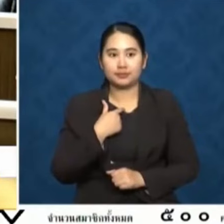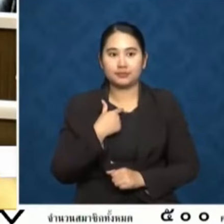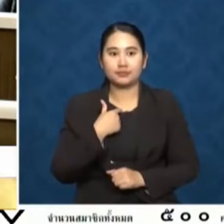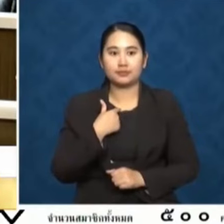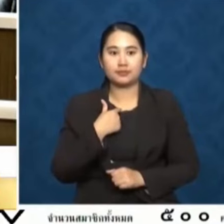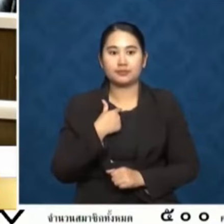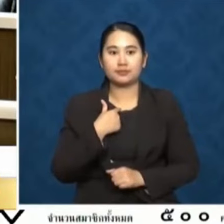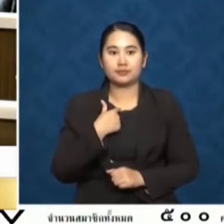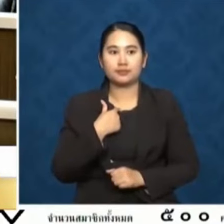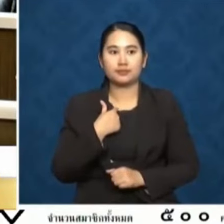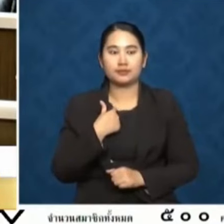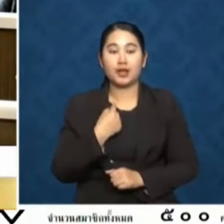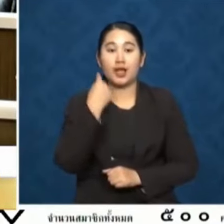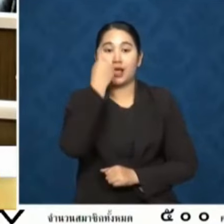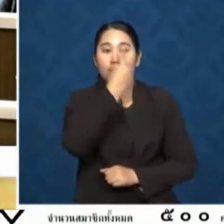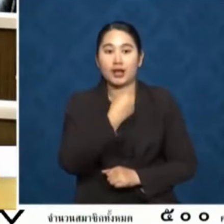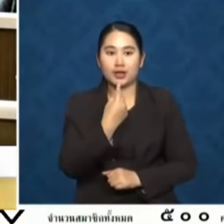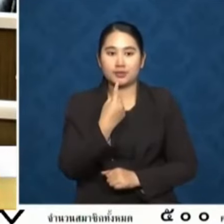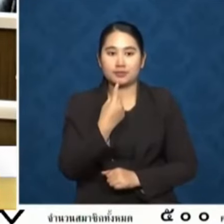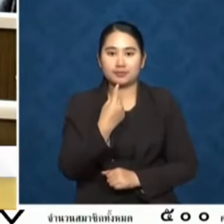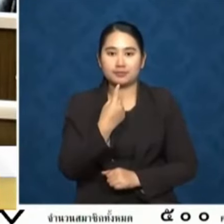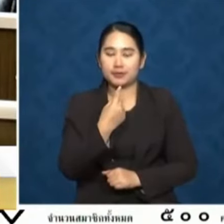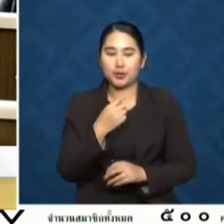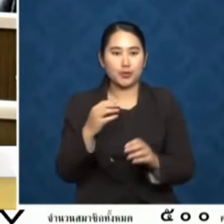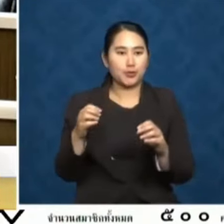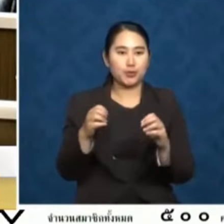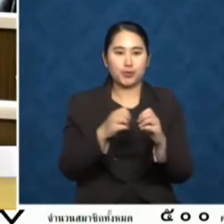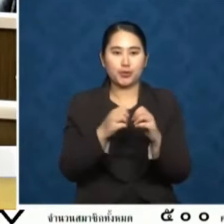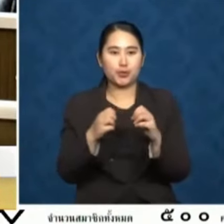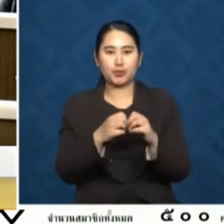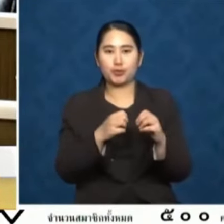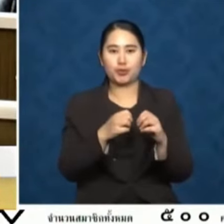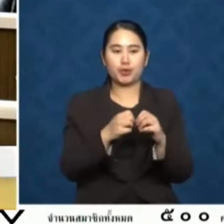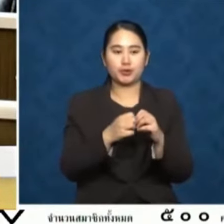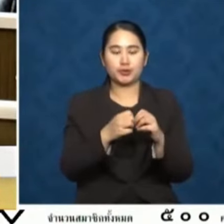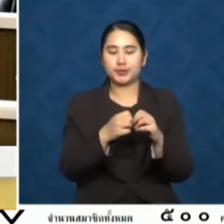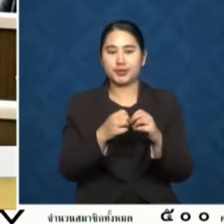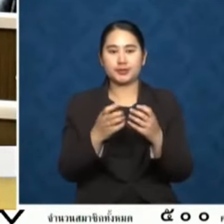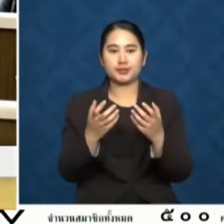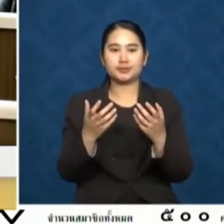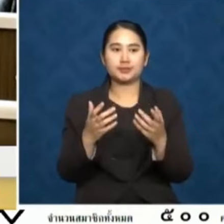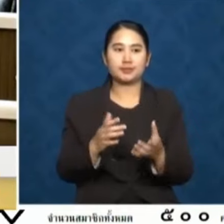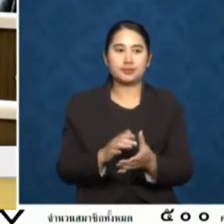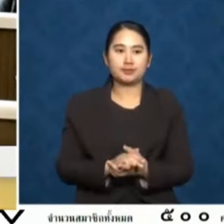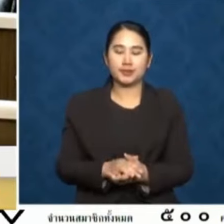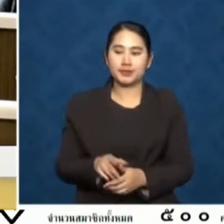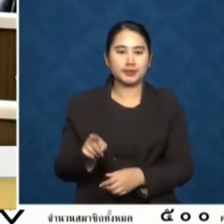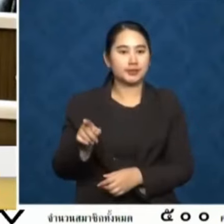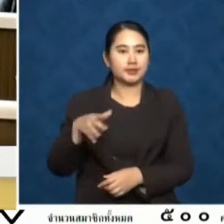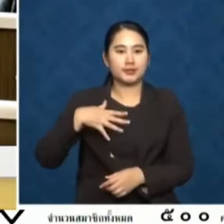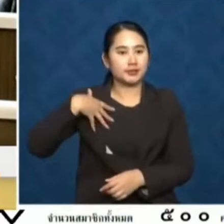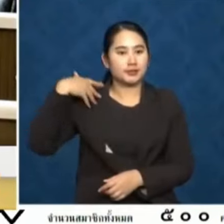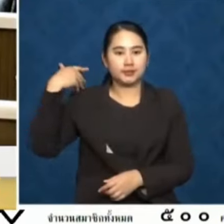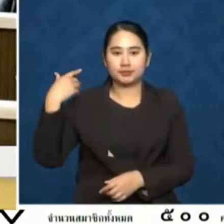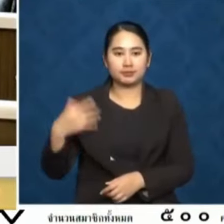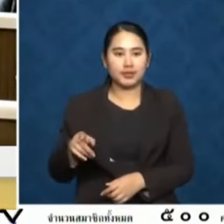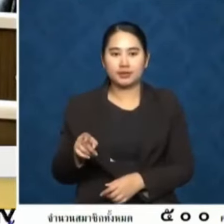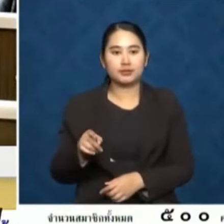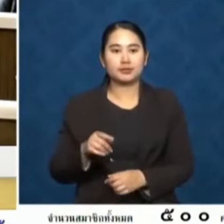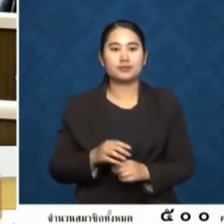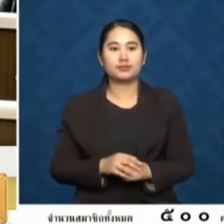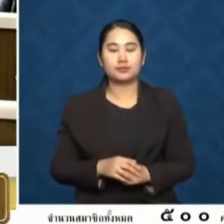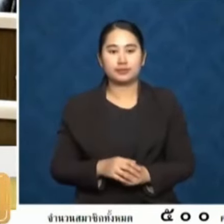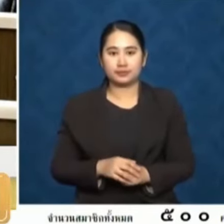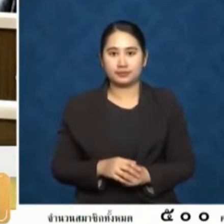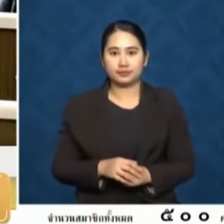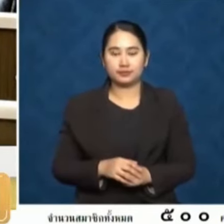กนี้ว่าคนไหนที่ละเมิดอำนาจพระท่านเนี่ยเป็นคนนักแผ่นดินครับท่